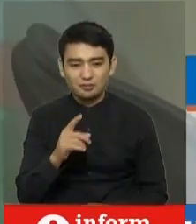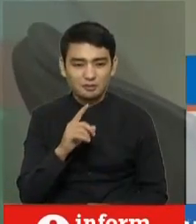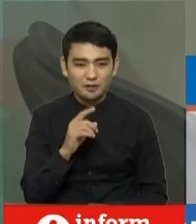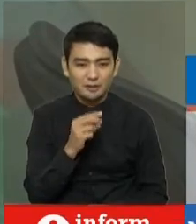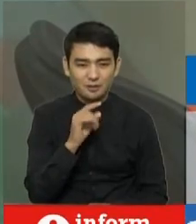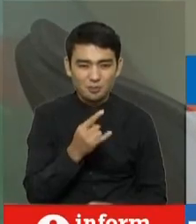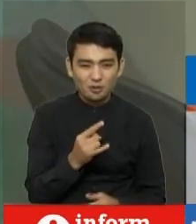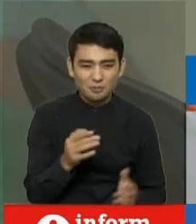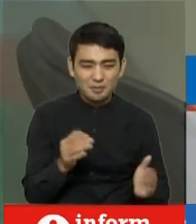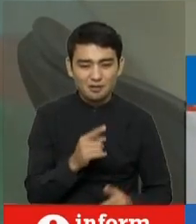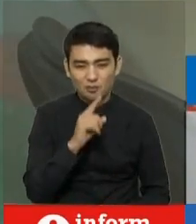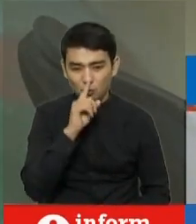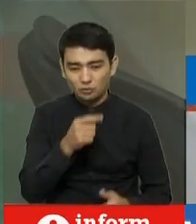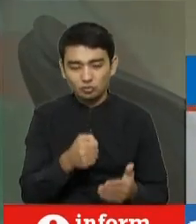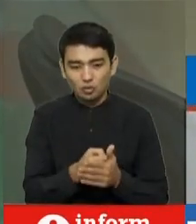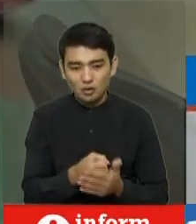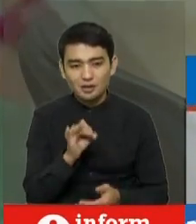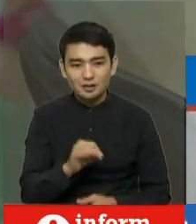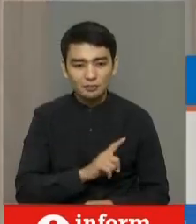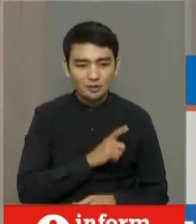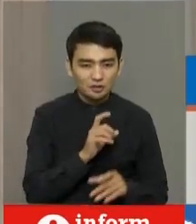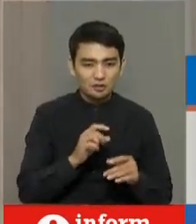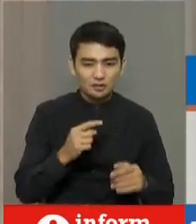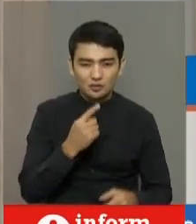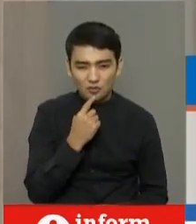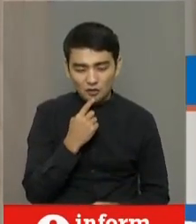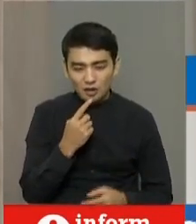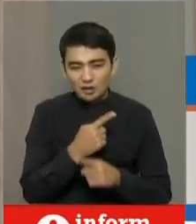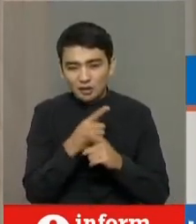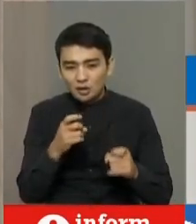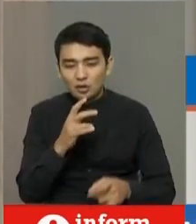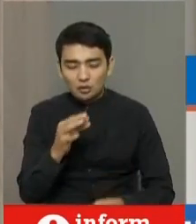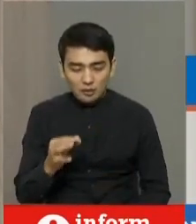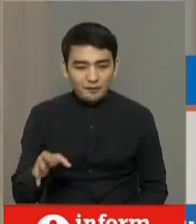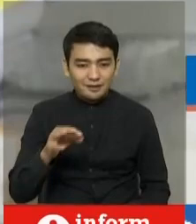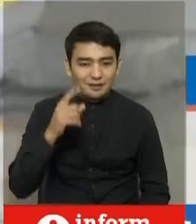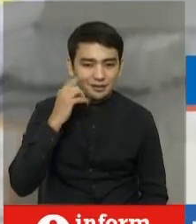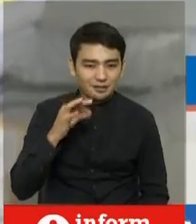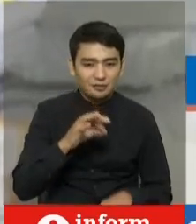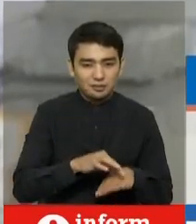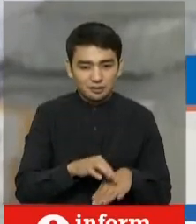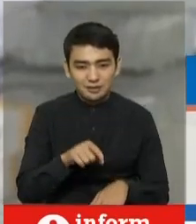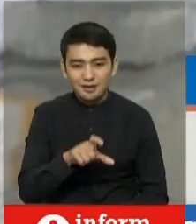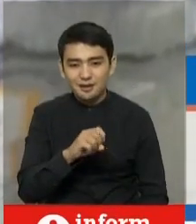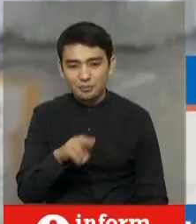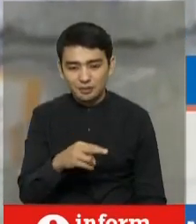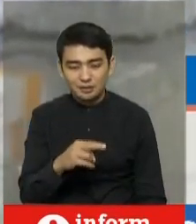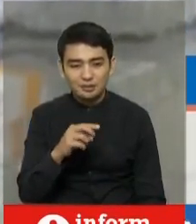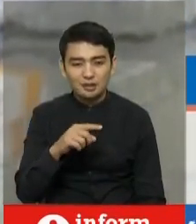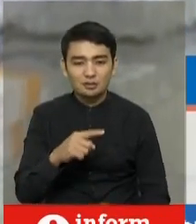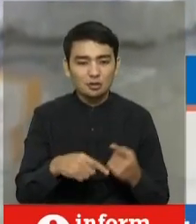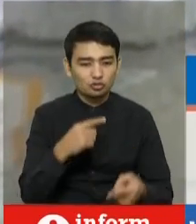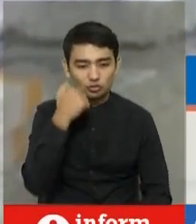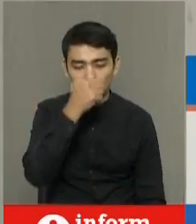до 1 года. По словам специалистов, пока сложно делать какие-либо прогнозы. Но известно, что продлится эпидсезон до марта следующего года.